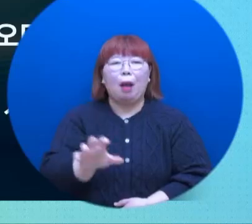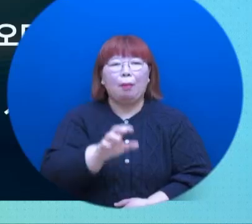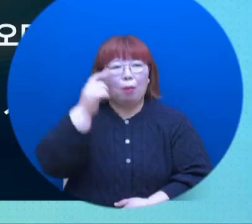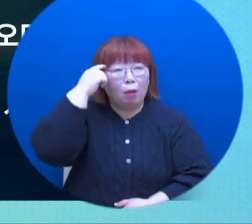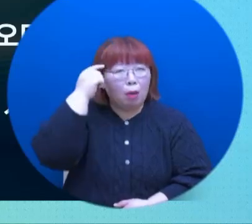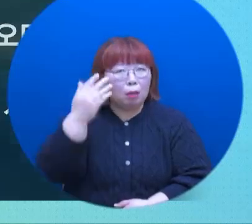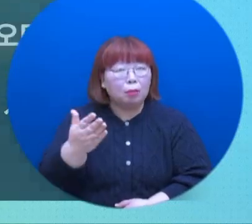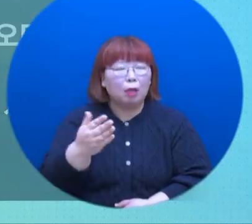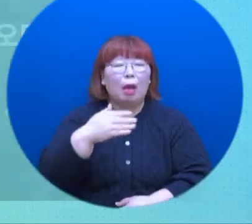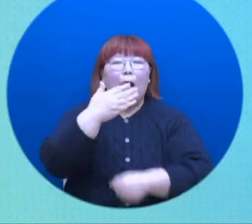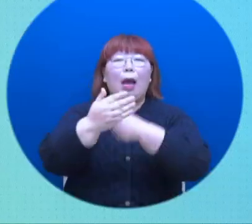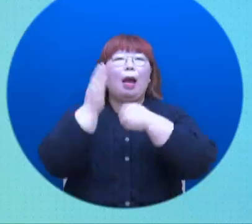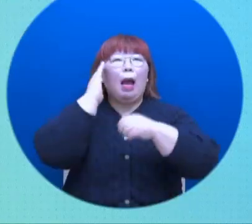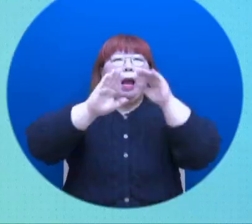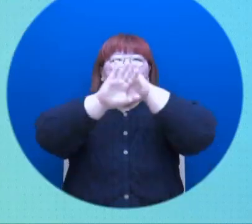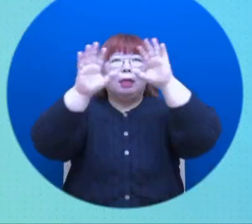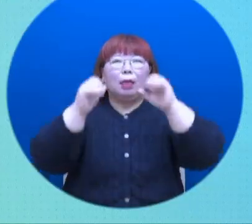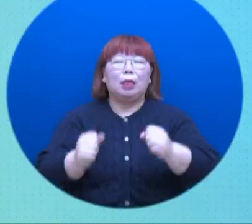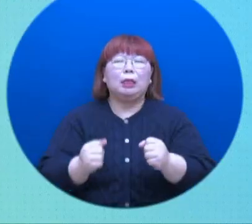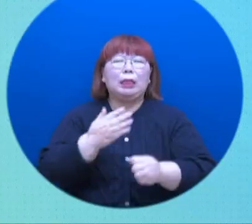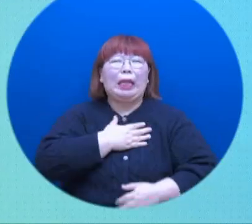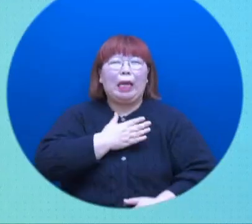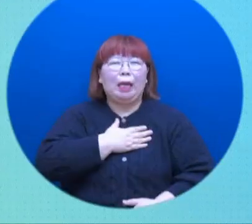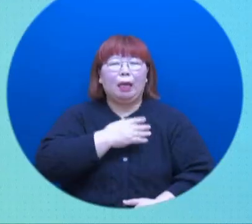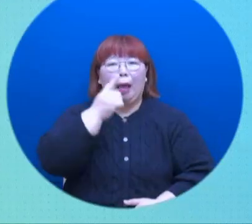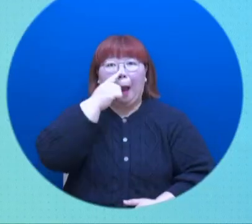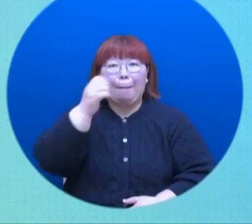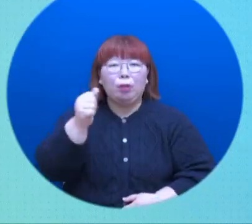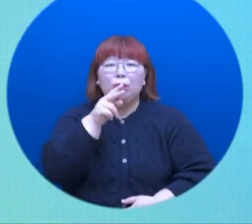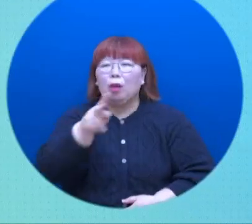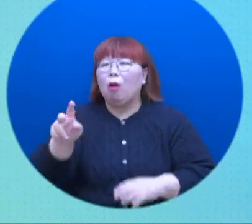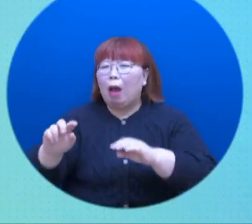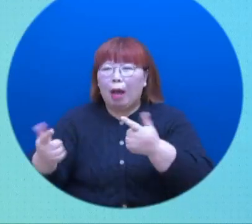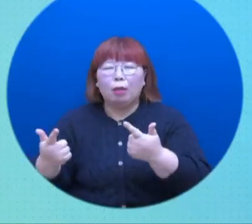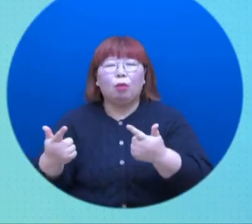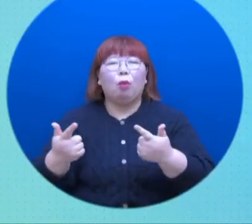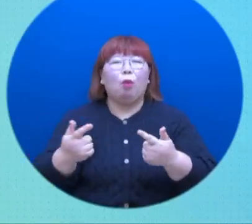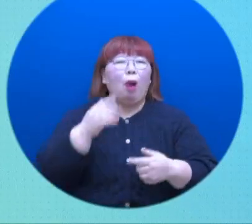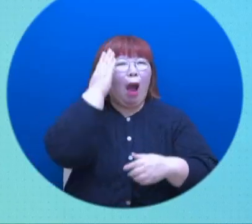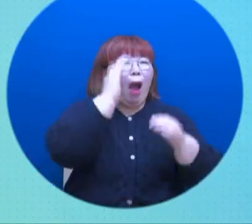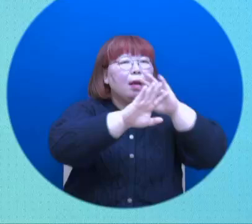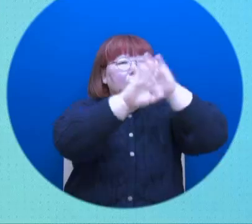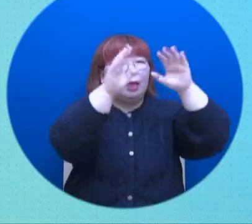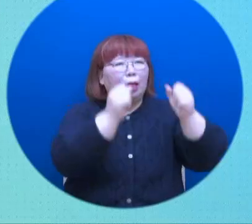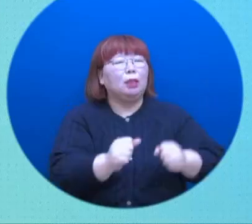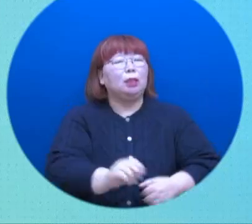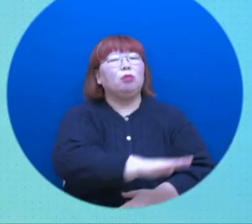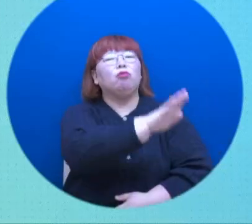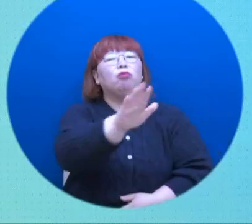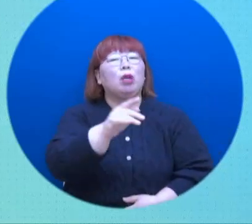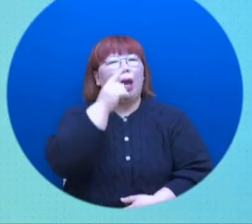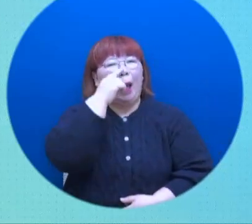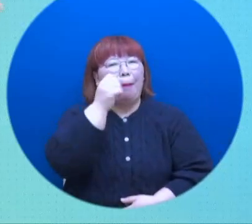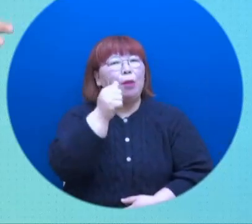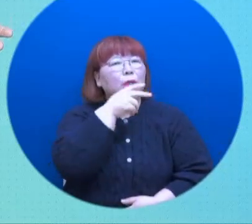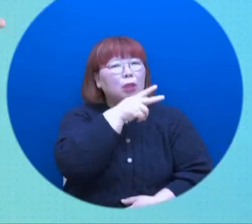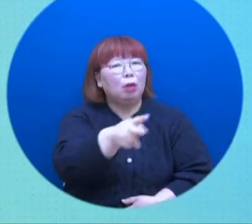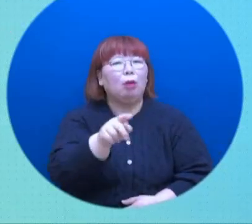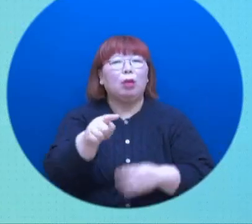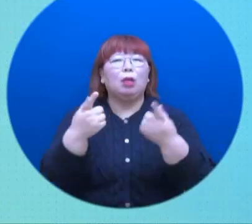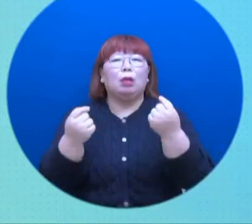계신 나의 아버지여가 아니라 하늘에 계신 우리 아버지여 이렇게